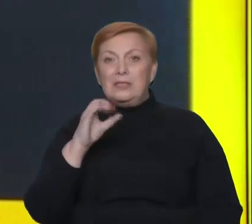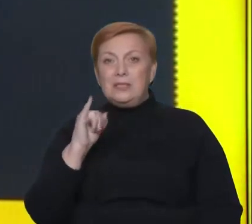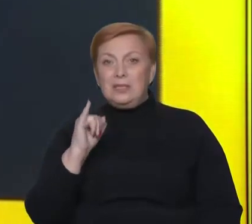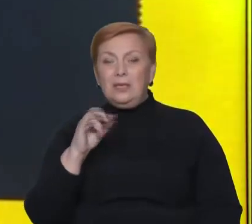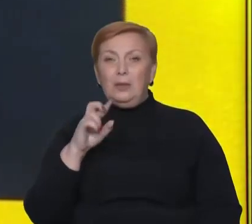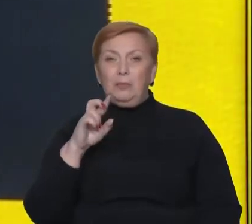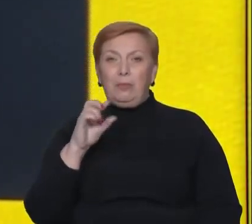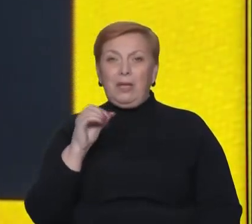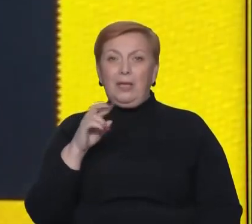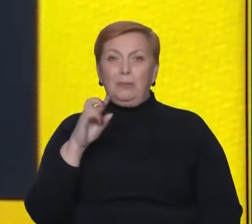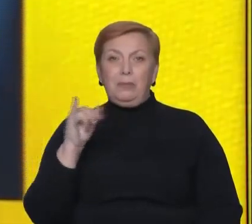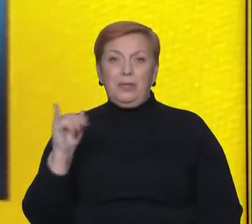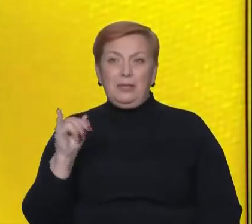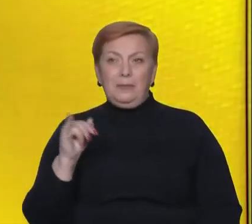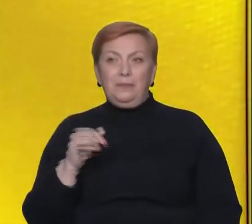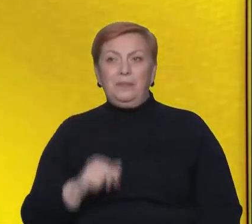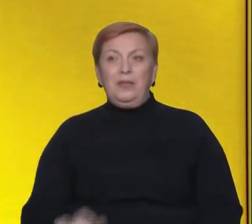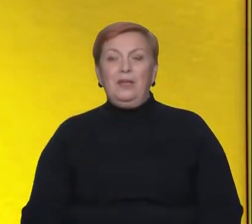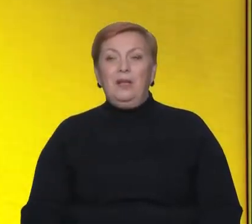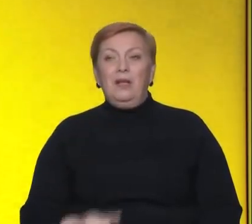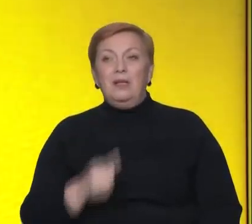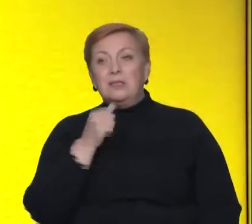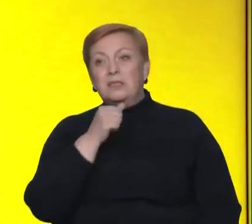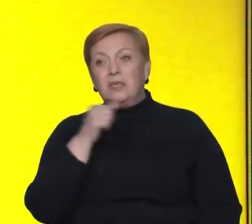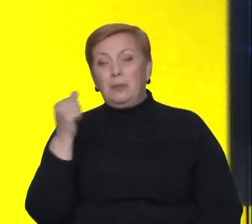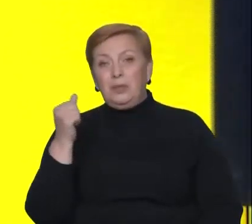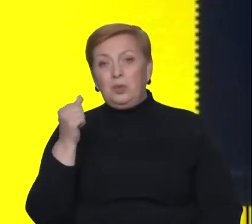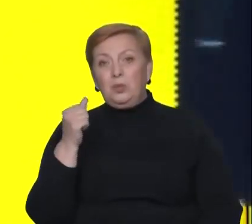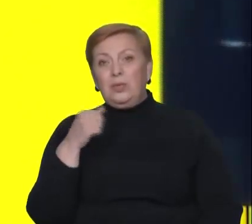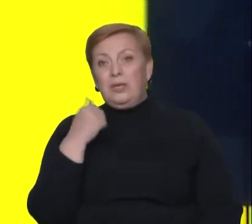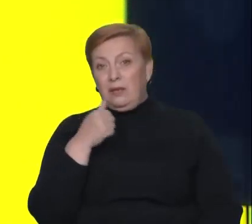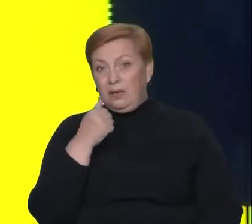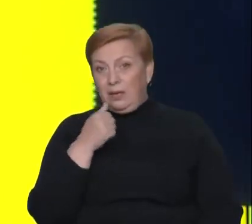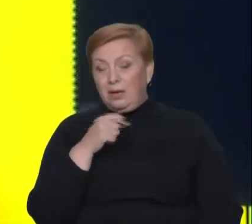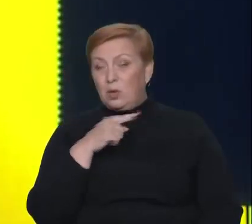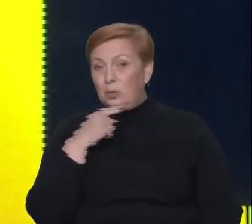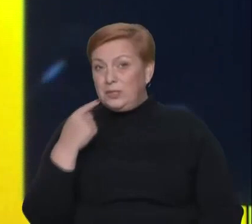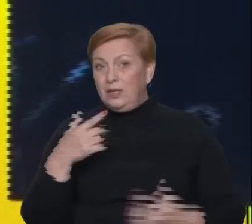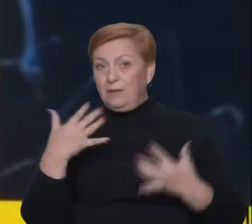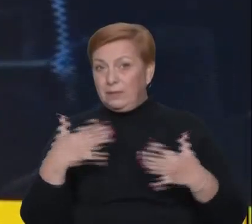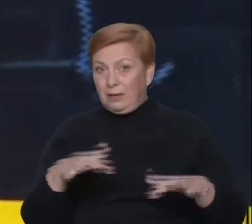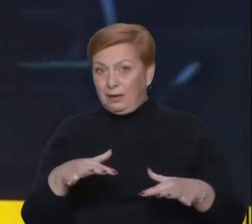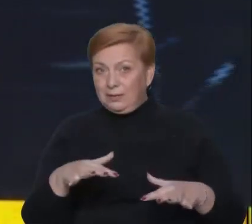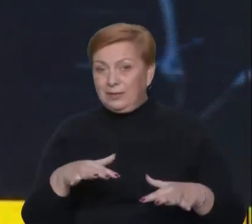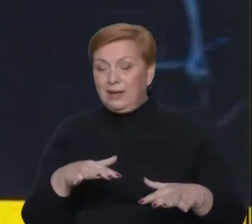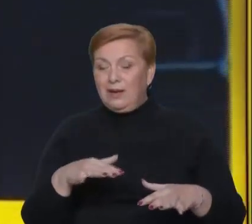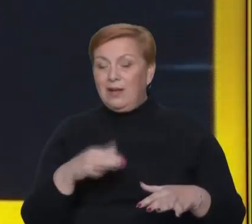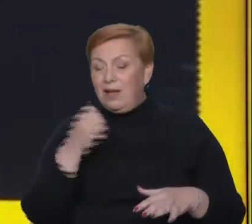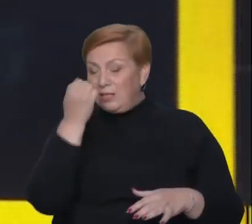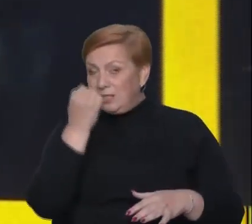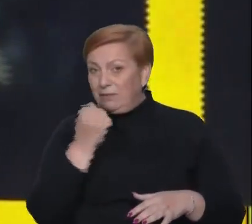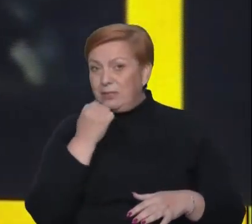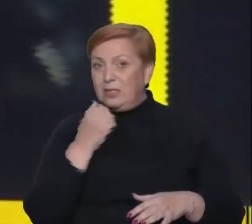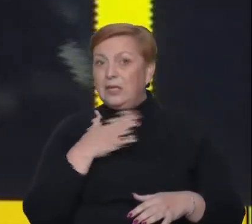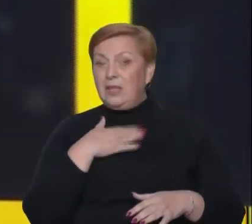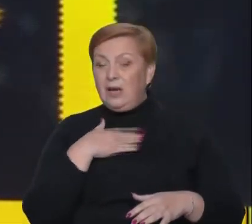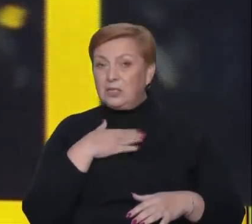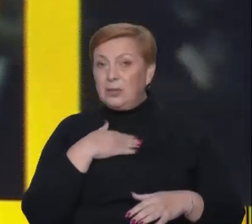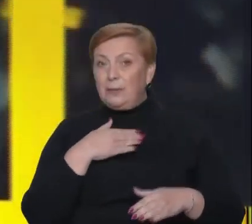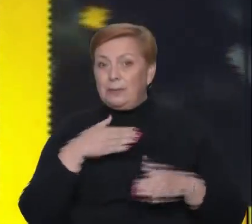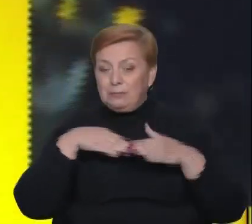потужний рік Росія втратила велику кількість кораблів завдяки цим дронам. Тобто це показник того,